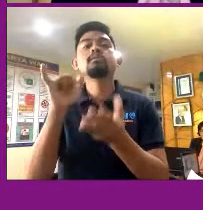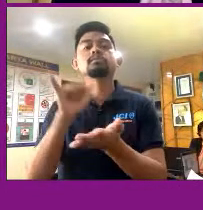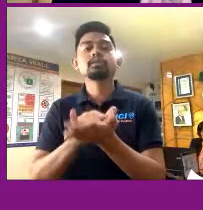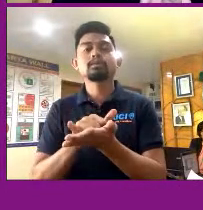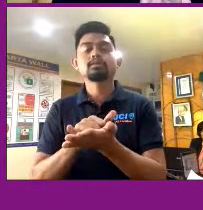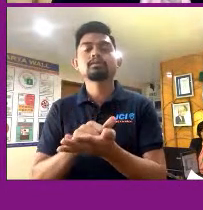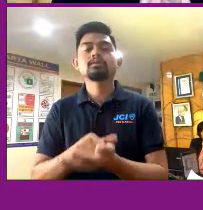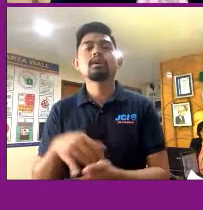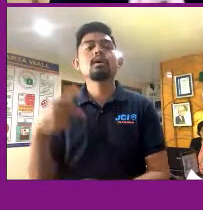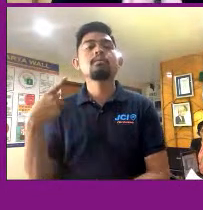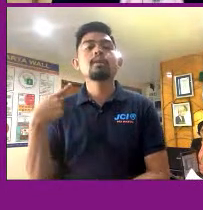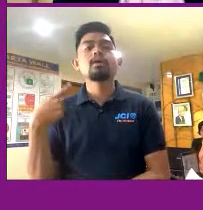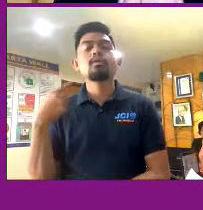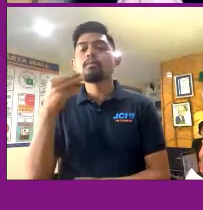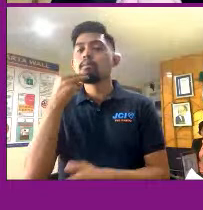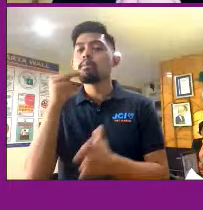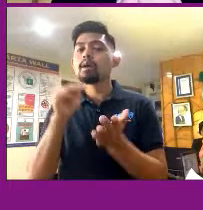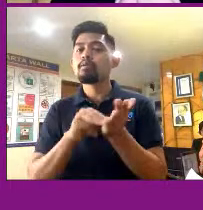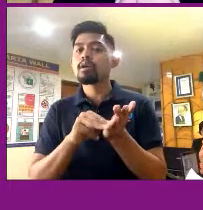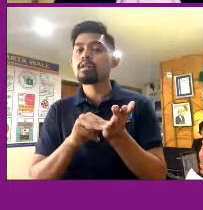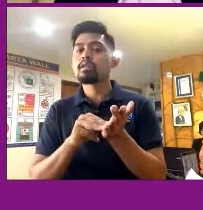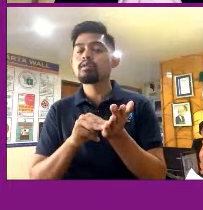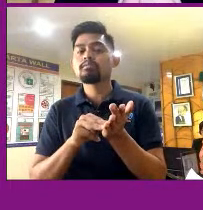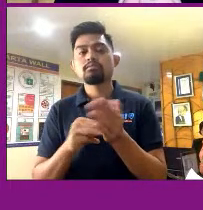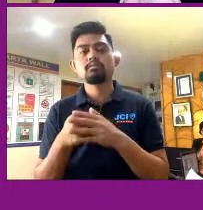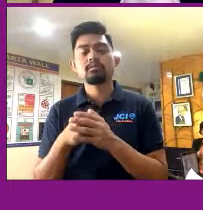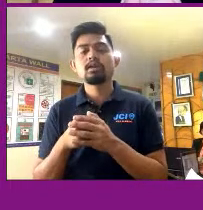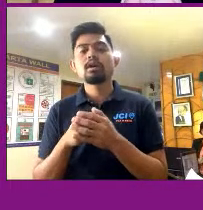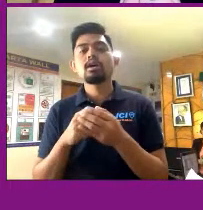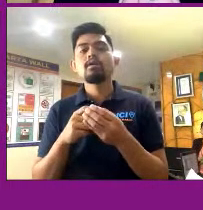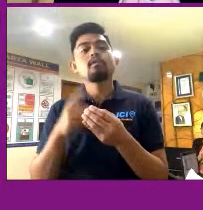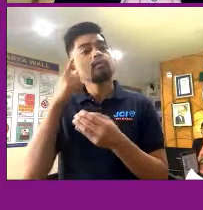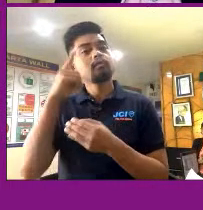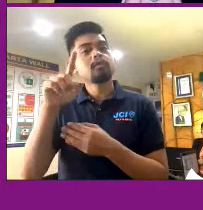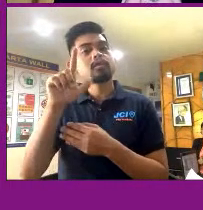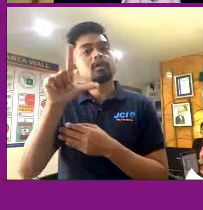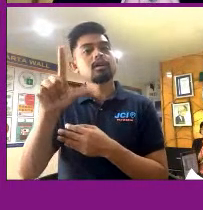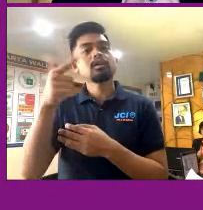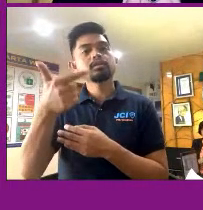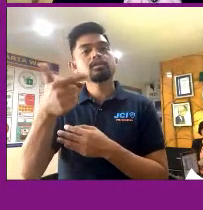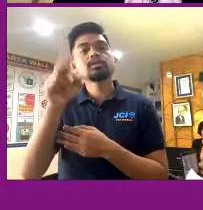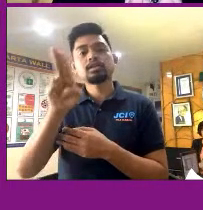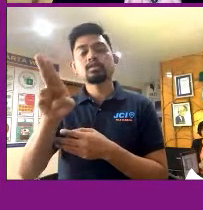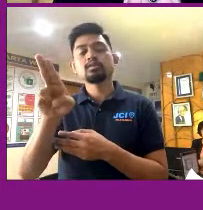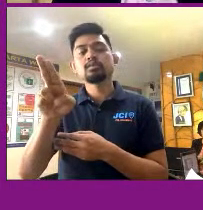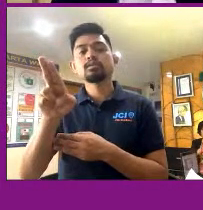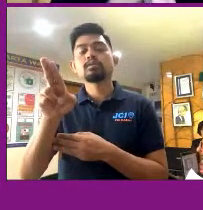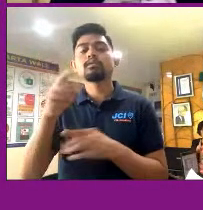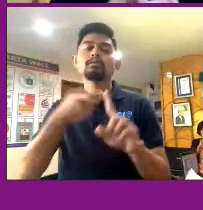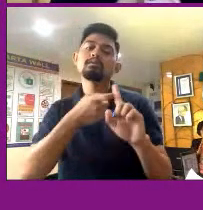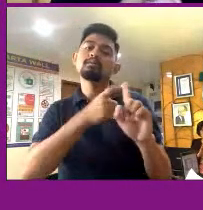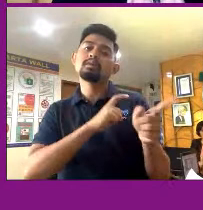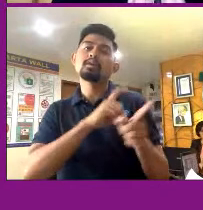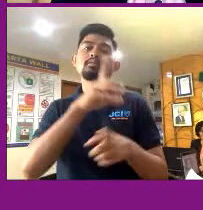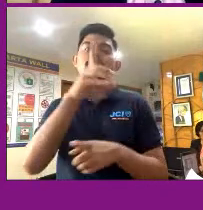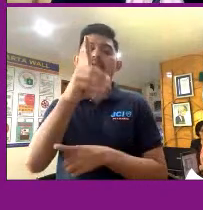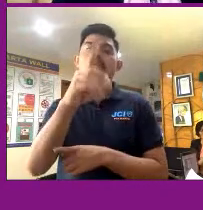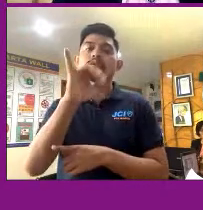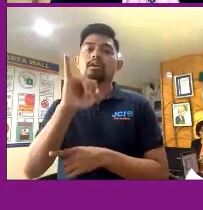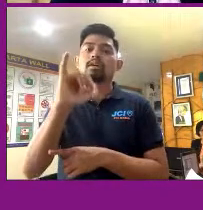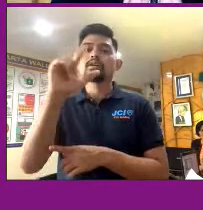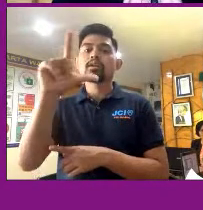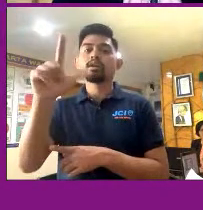May memorandum for LGUs. Memorandum is signed by the DILG,